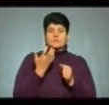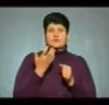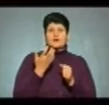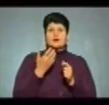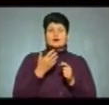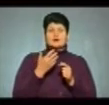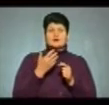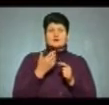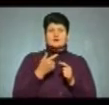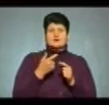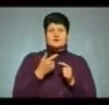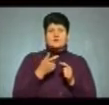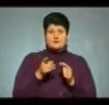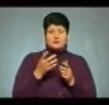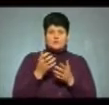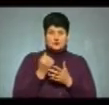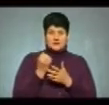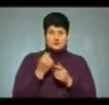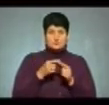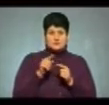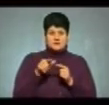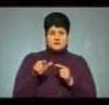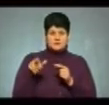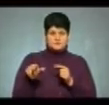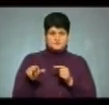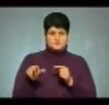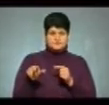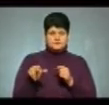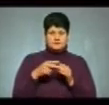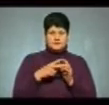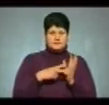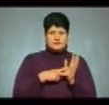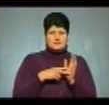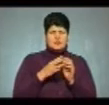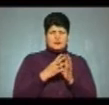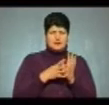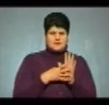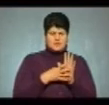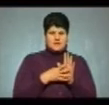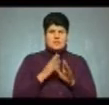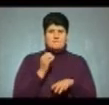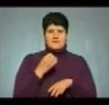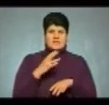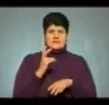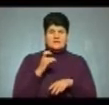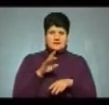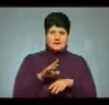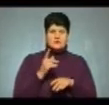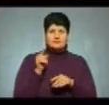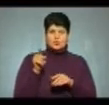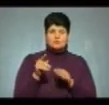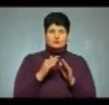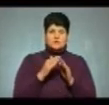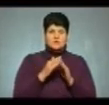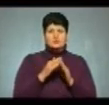конструкції проходить оце тепло. Тобто виходить, відповідно, що в цих мешканців, так, 17, 19, не 15 квітня, якщо в тому будинку,